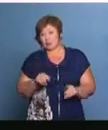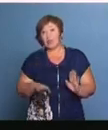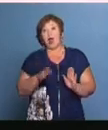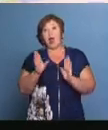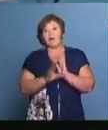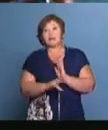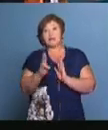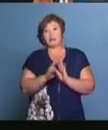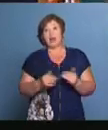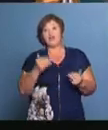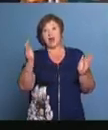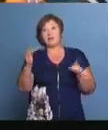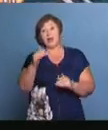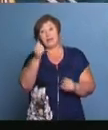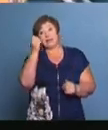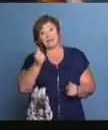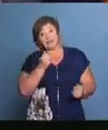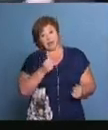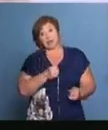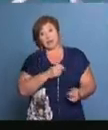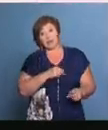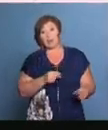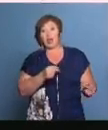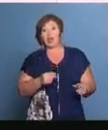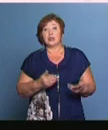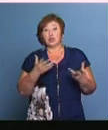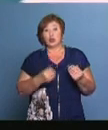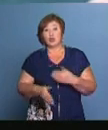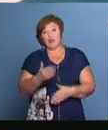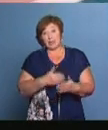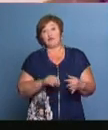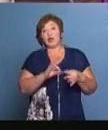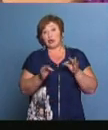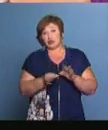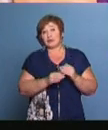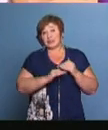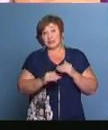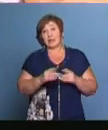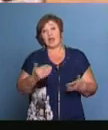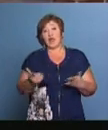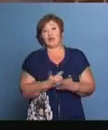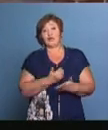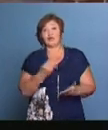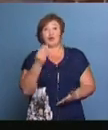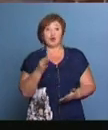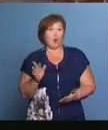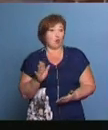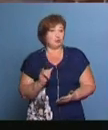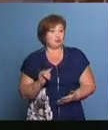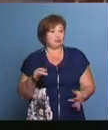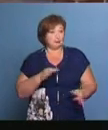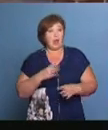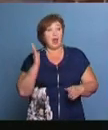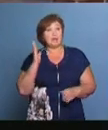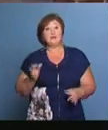рамках благотворительной программы, посвященной Дню инвалидов, уже на ижевской сцене готовят новые шоу. Это будет